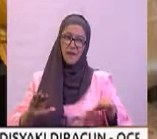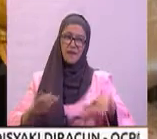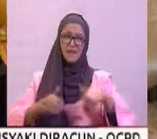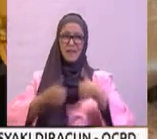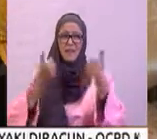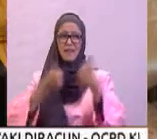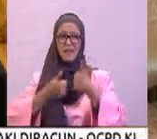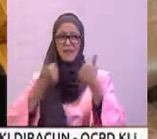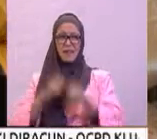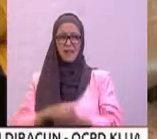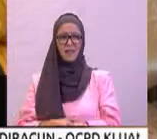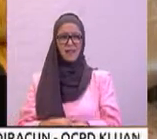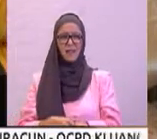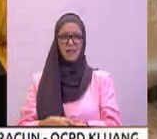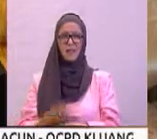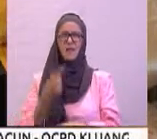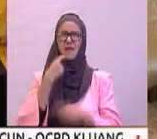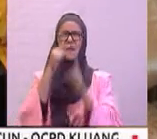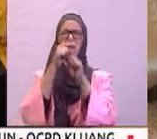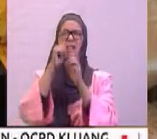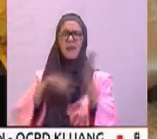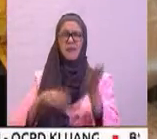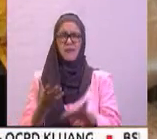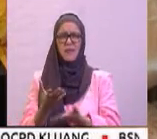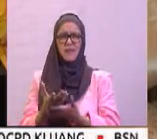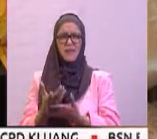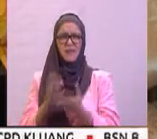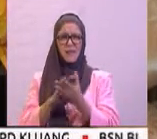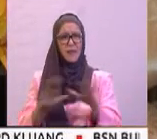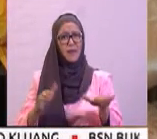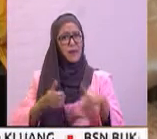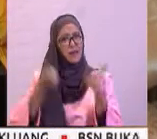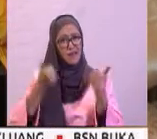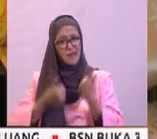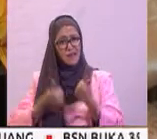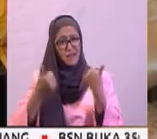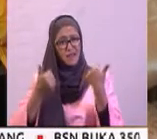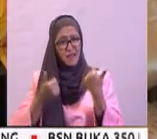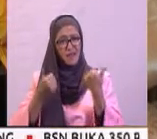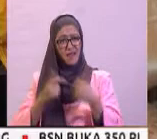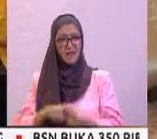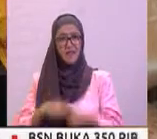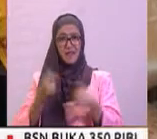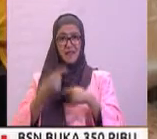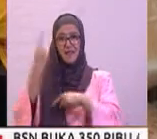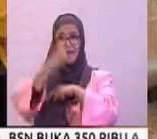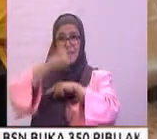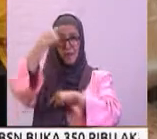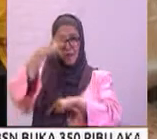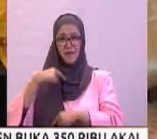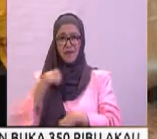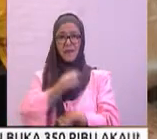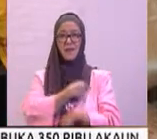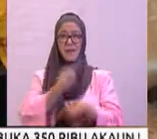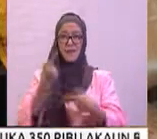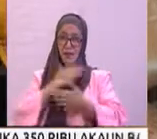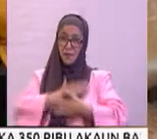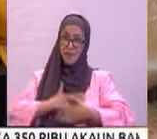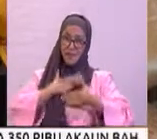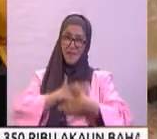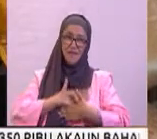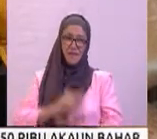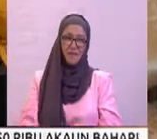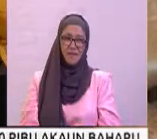sikit. Perkataannya apa? Selamat Hari Raya, hari untuk kita bersukaria. Okey.